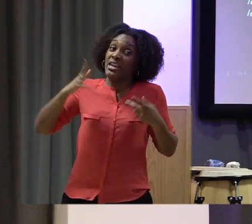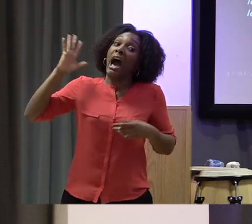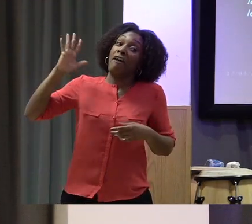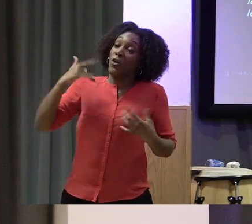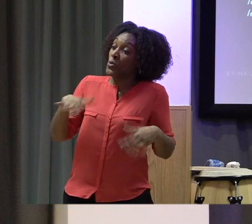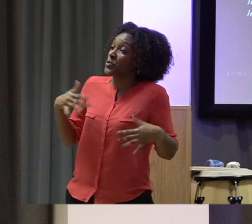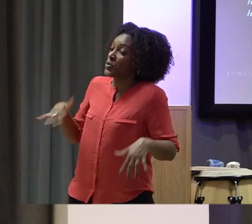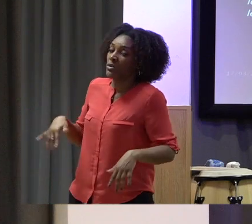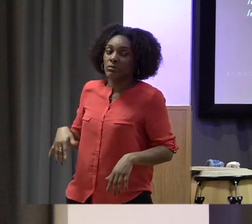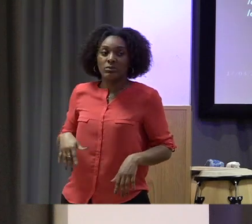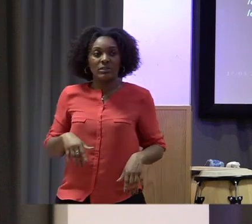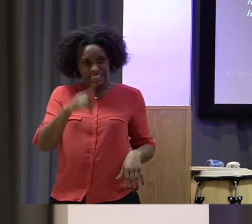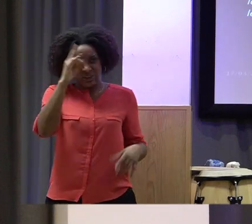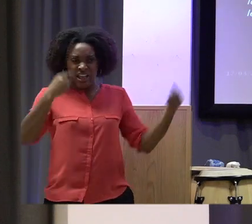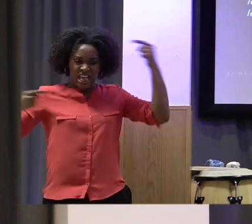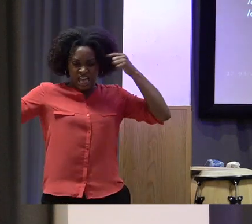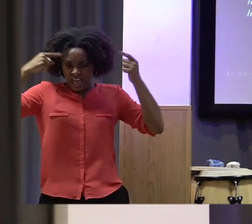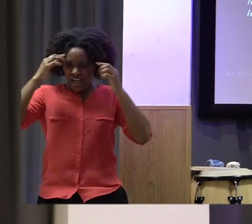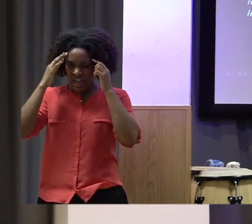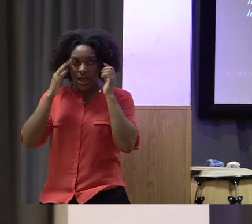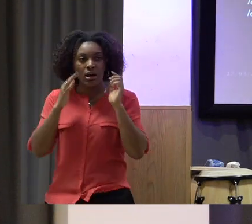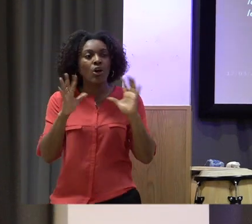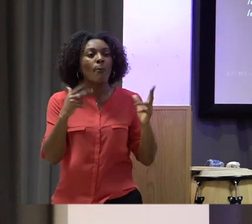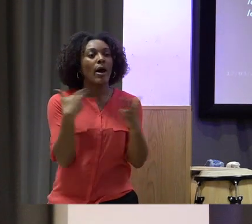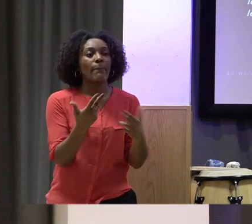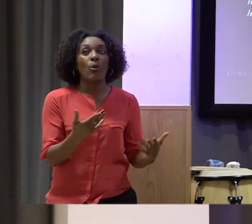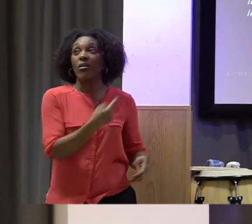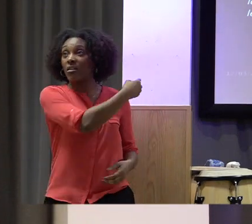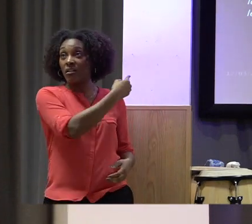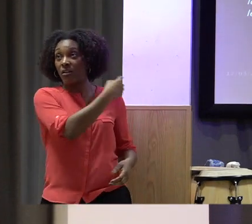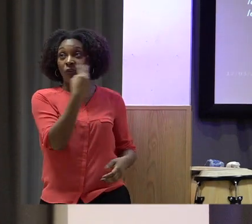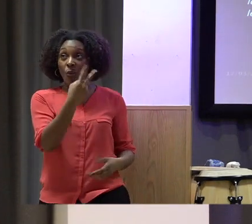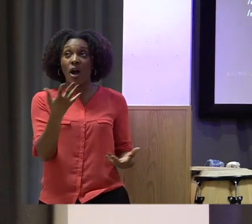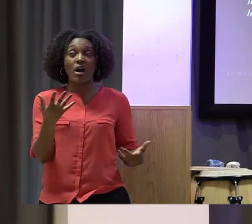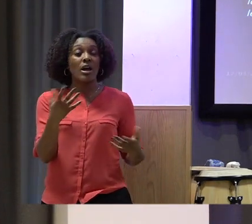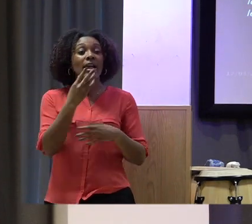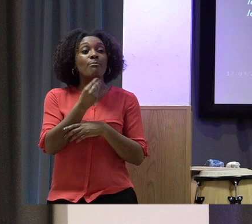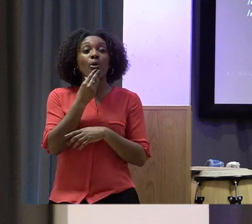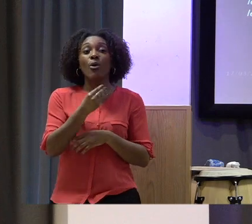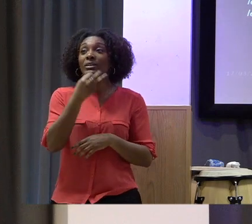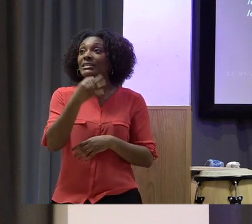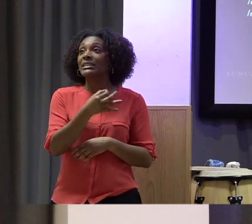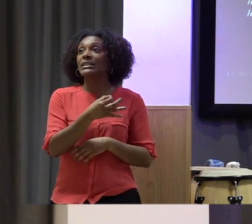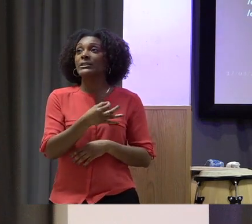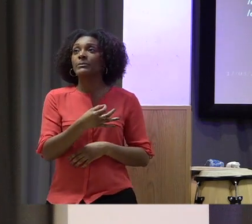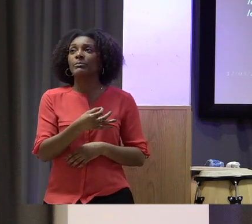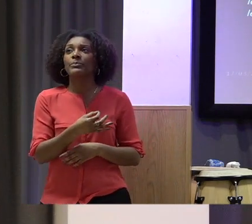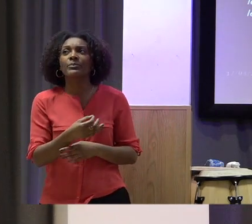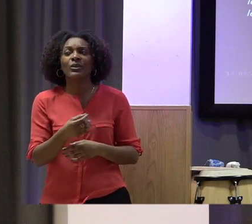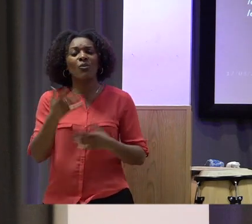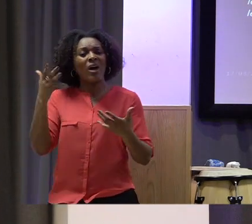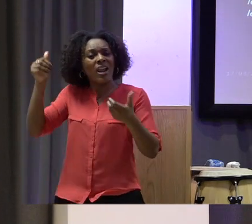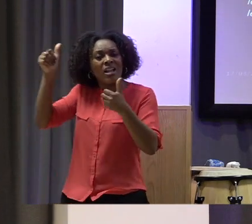Il y a une réponse. Il est écrit, voici l'alliance que je ferai avec eux. Après ces jours-là, dit le